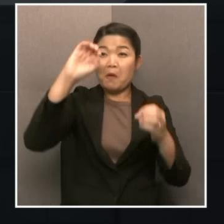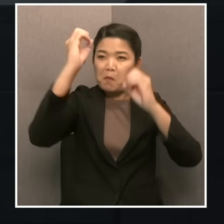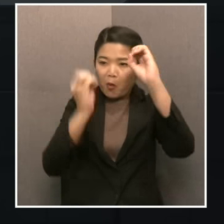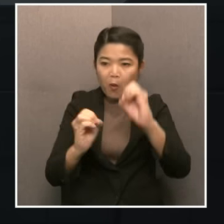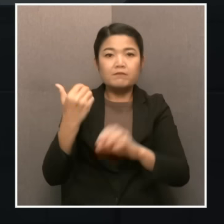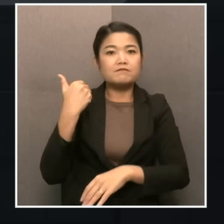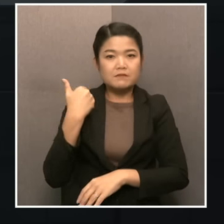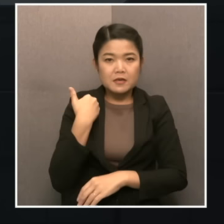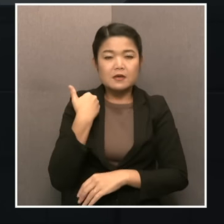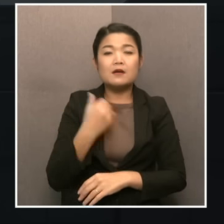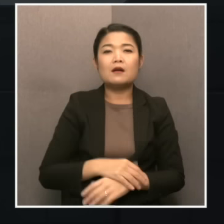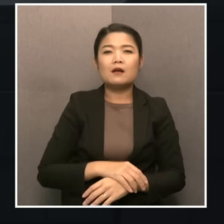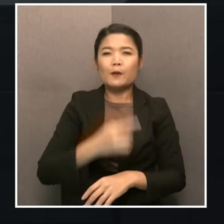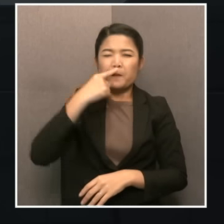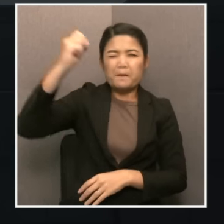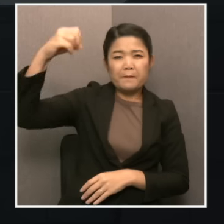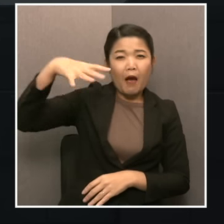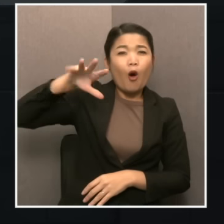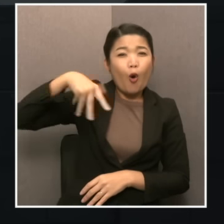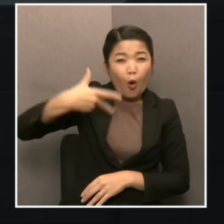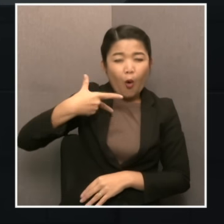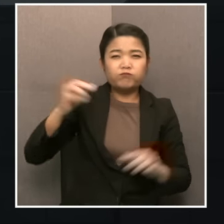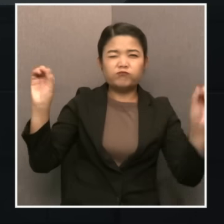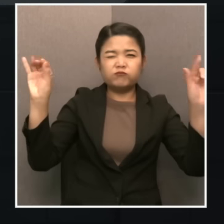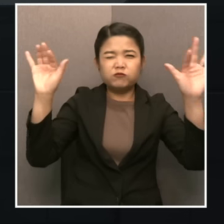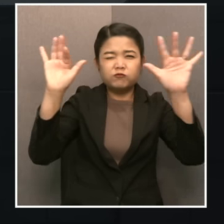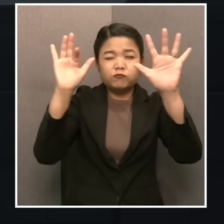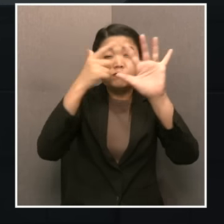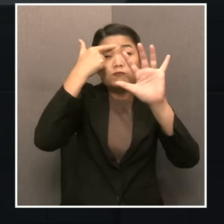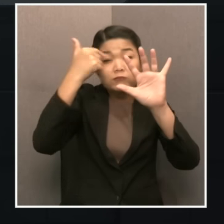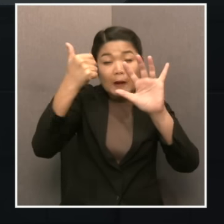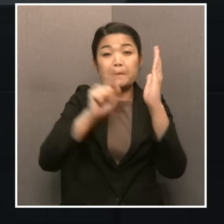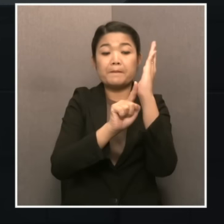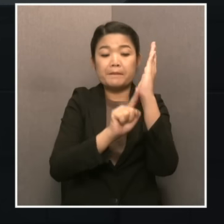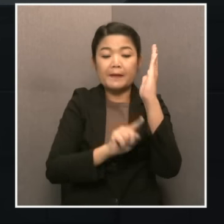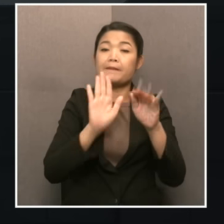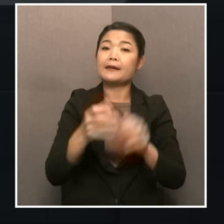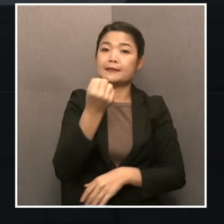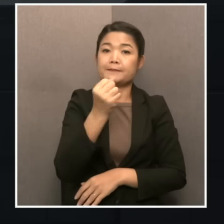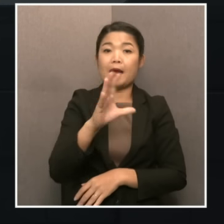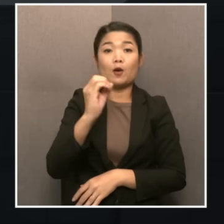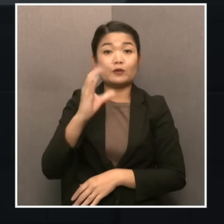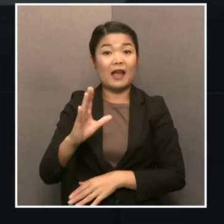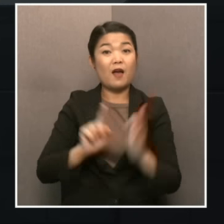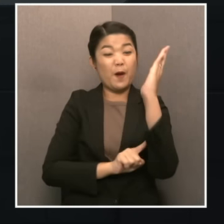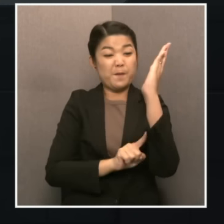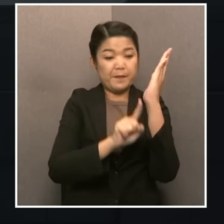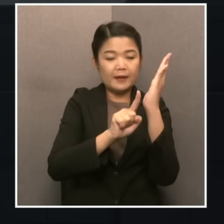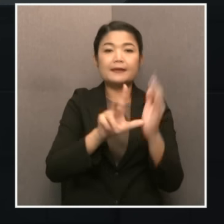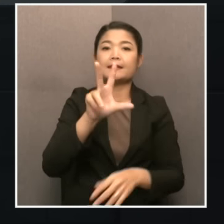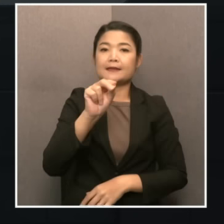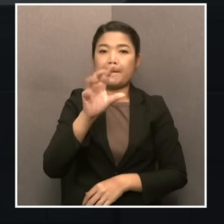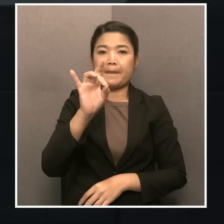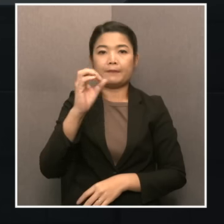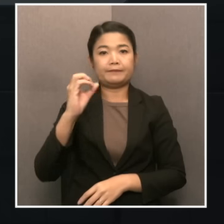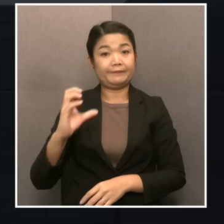โดยจะอากาศร้อนกับมีฟ้าหลัวในตอนกลางวันอุณหภูมิต่ำสุดประมาณ15องศาและสูงสุด38องศ